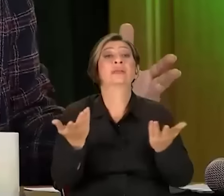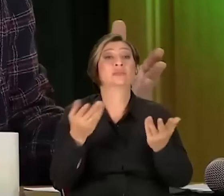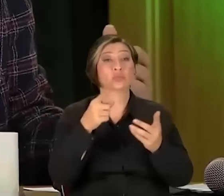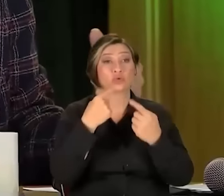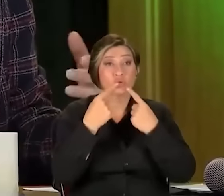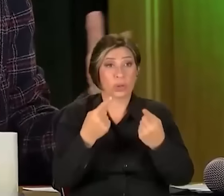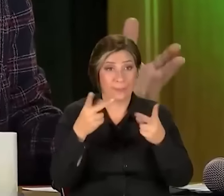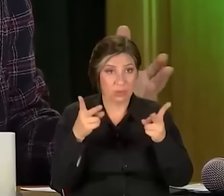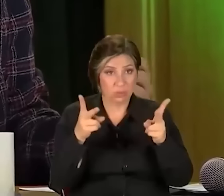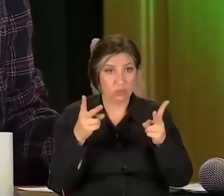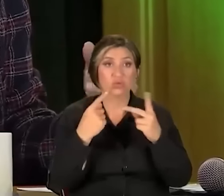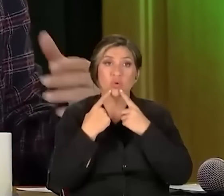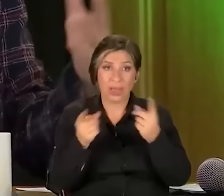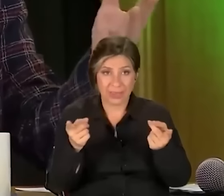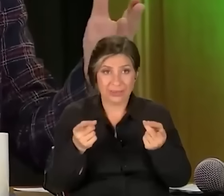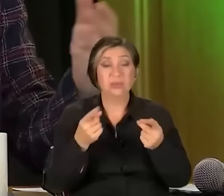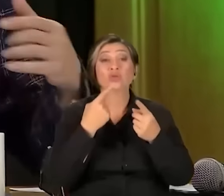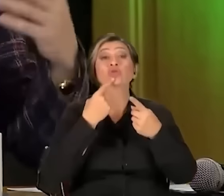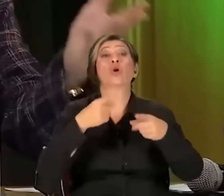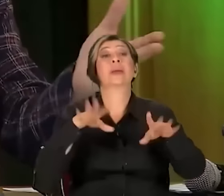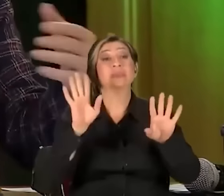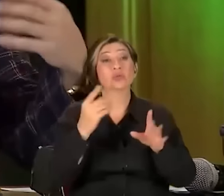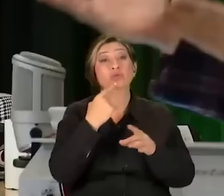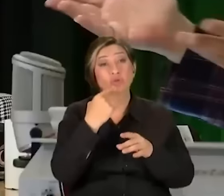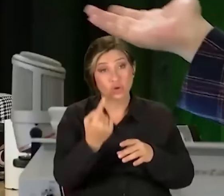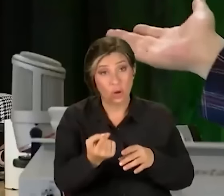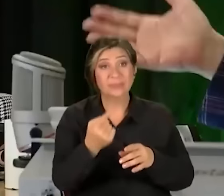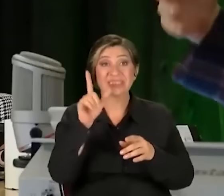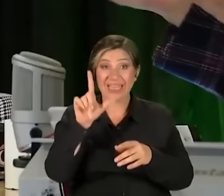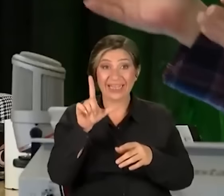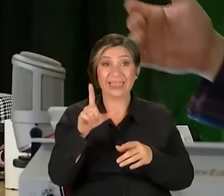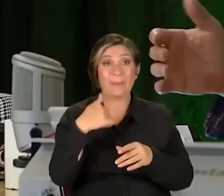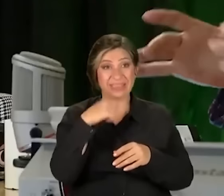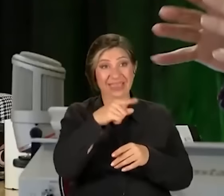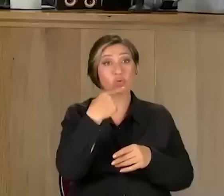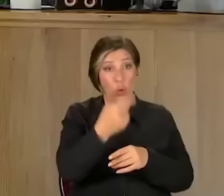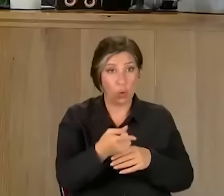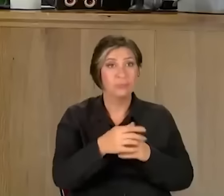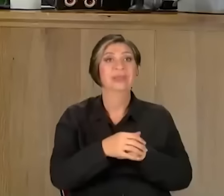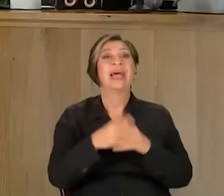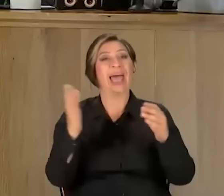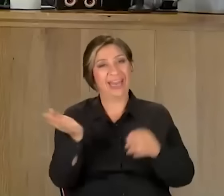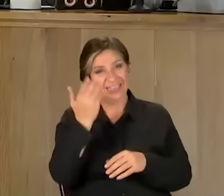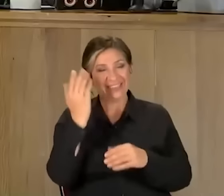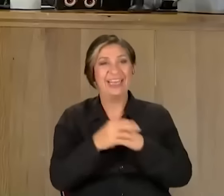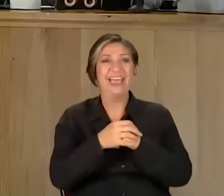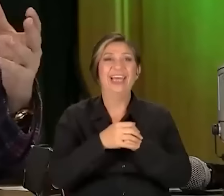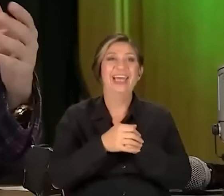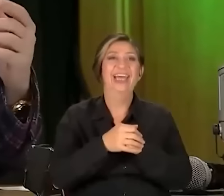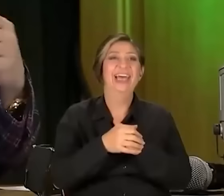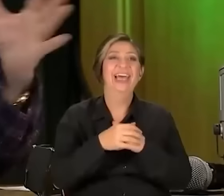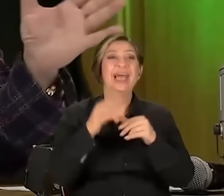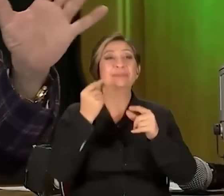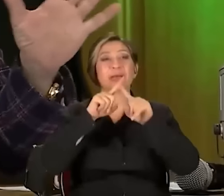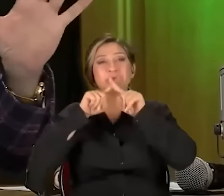bunları söyleyebiliyoruz. Söylüyoruz. Söyleyemiyorsak da söylediğimizi söylememiz gerektiğini ben size söylüyorum şimdi. Her neyse. Ama hepsi sansürlü